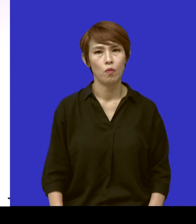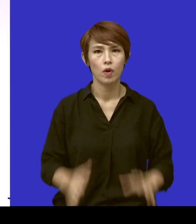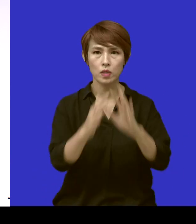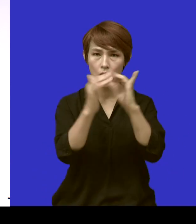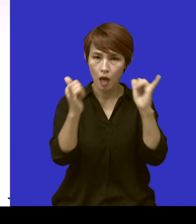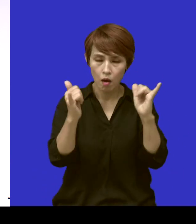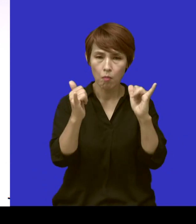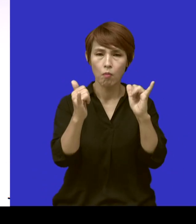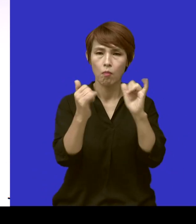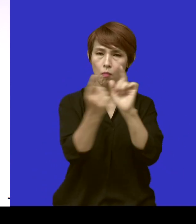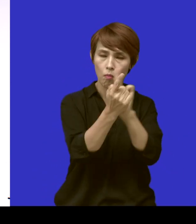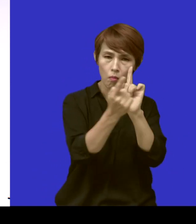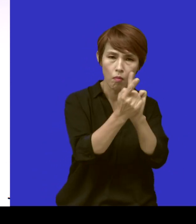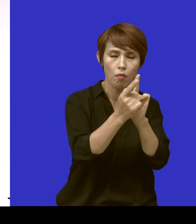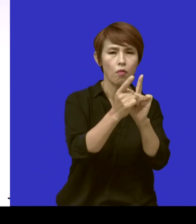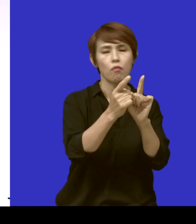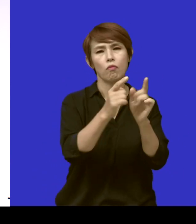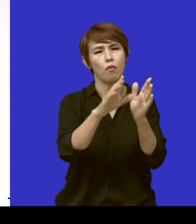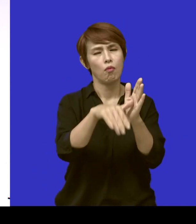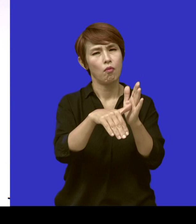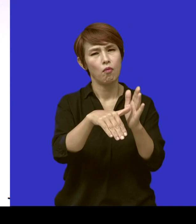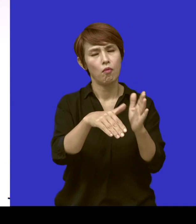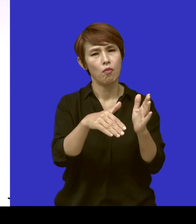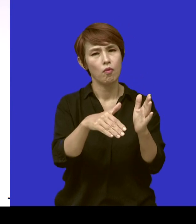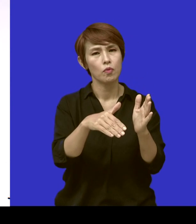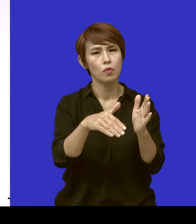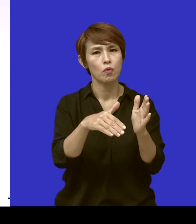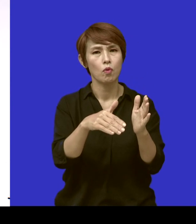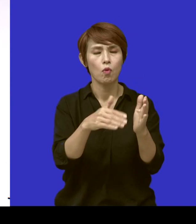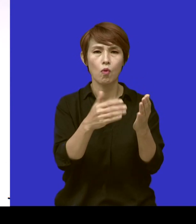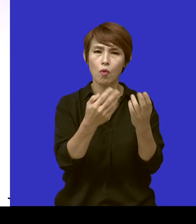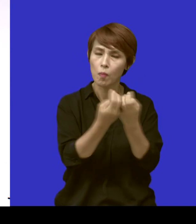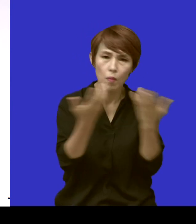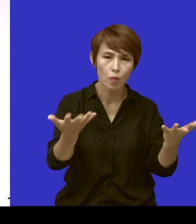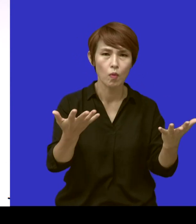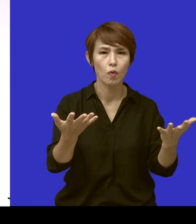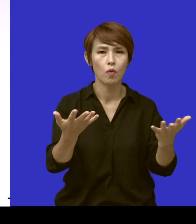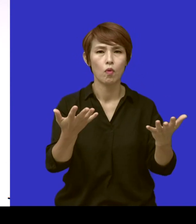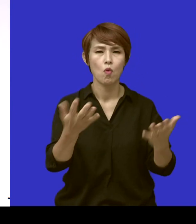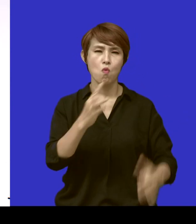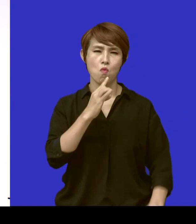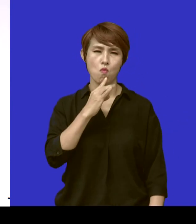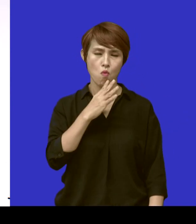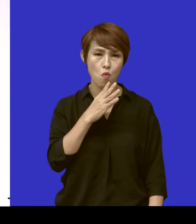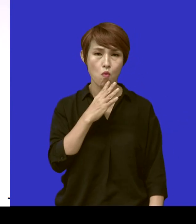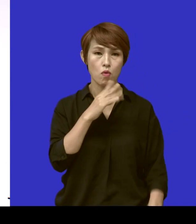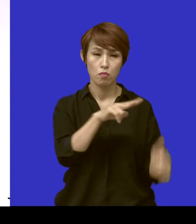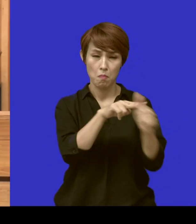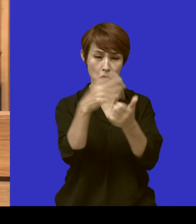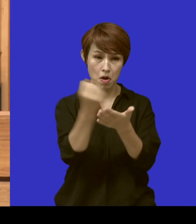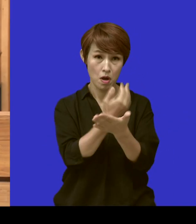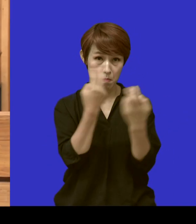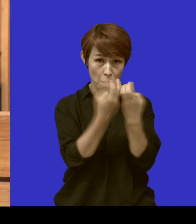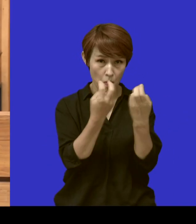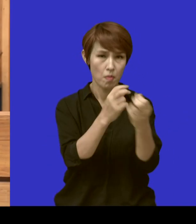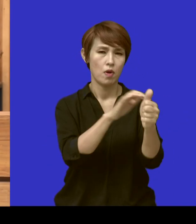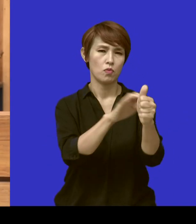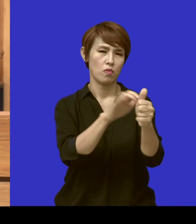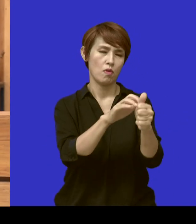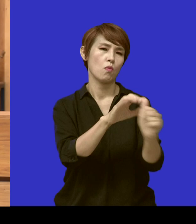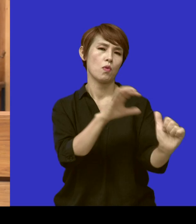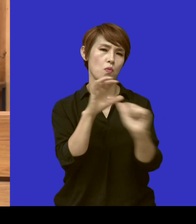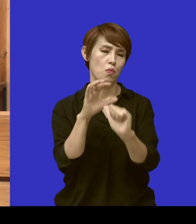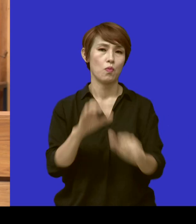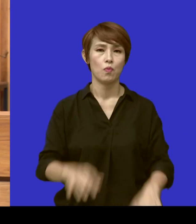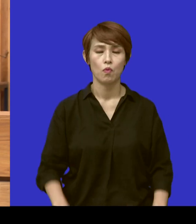사람과도 네. 장벽. 오로지 유일하게 세상과 소통할 수 있는 유일한 기계인 네. 거죠. 근데 우리 네. 형제님은